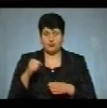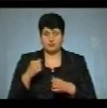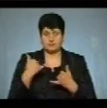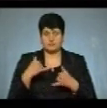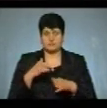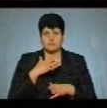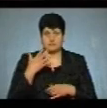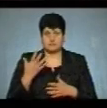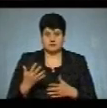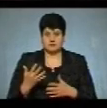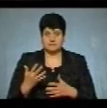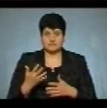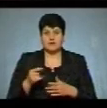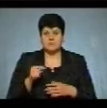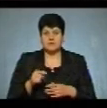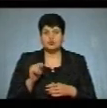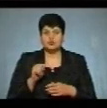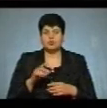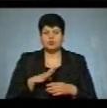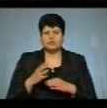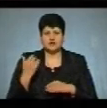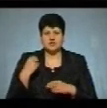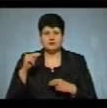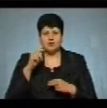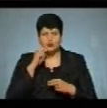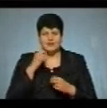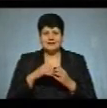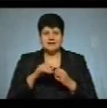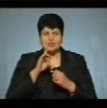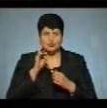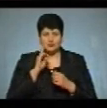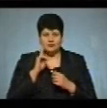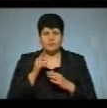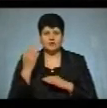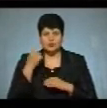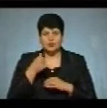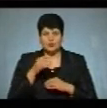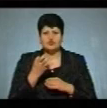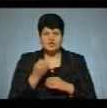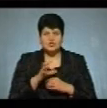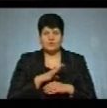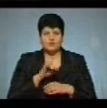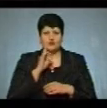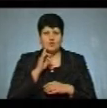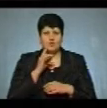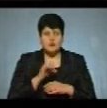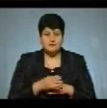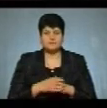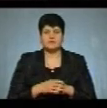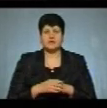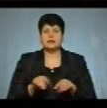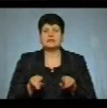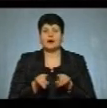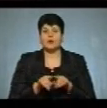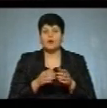багатьох. Ну, до речі, до того був чемпіонат України серед юніорів, тому що він ще минулого року був юніор. І